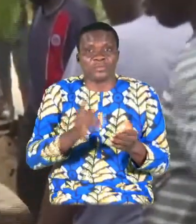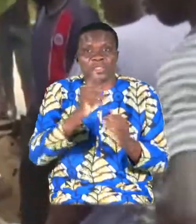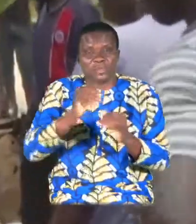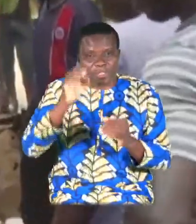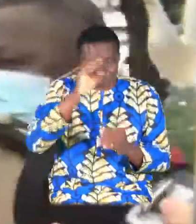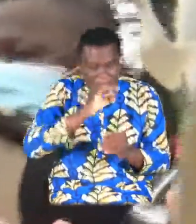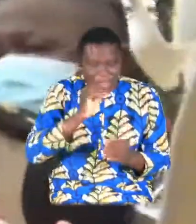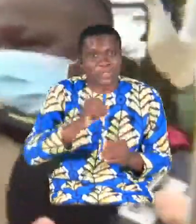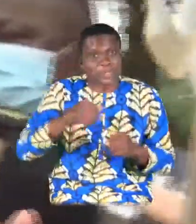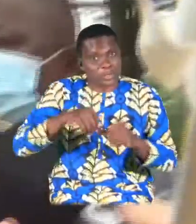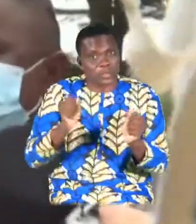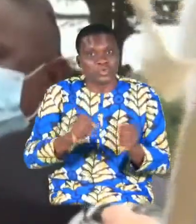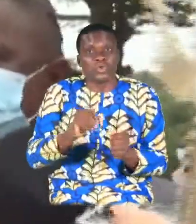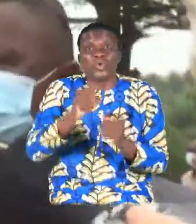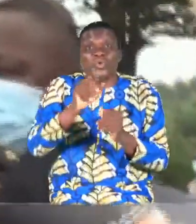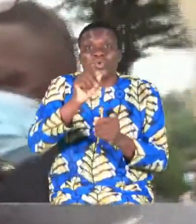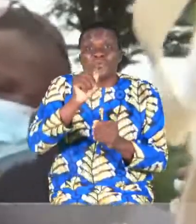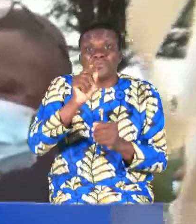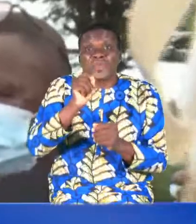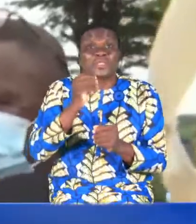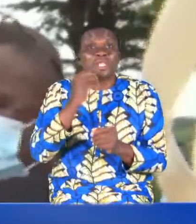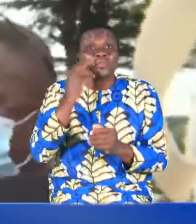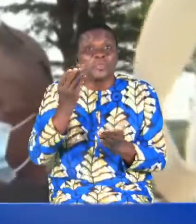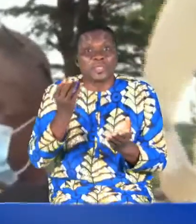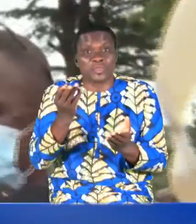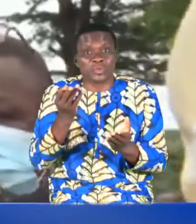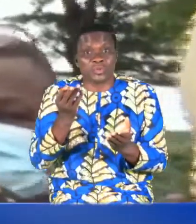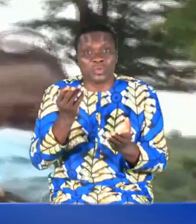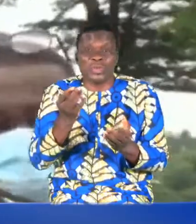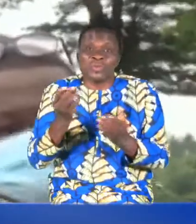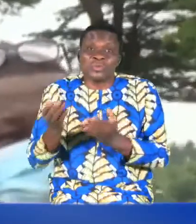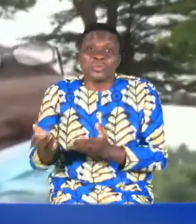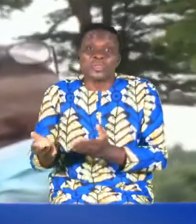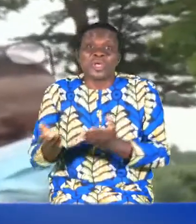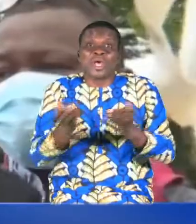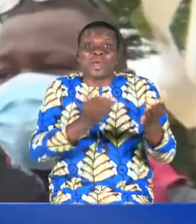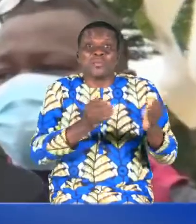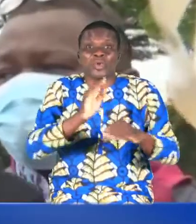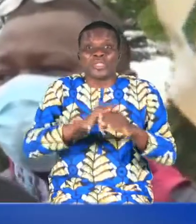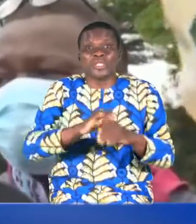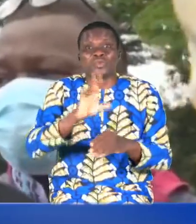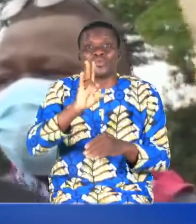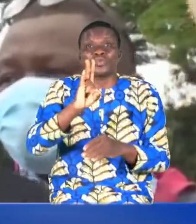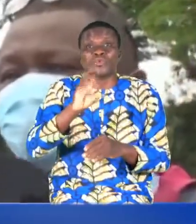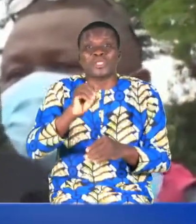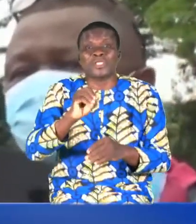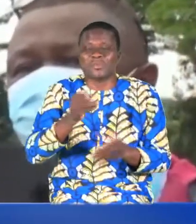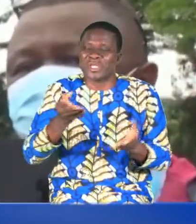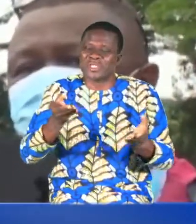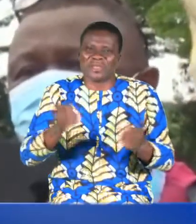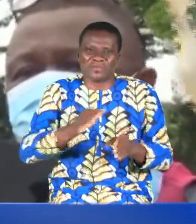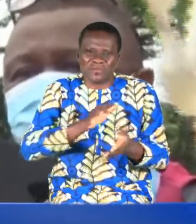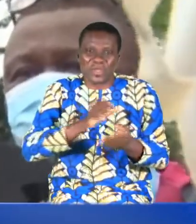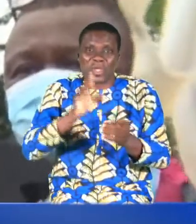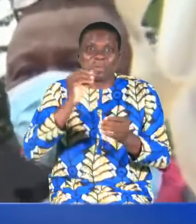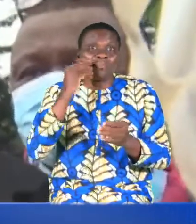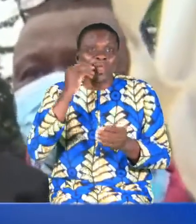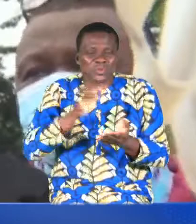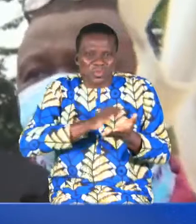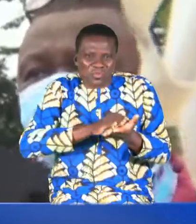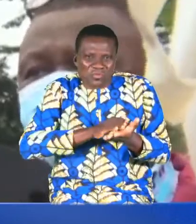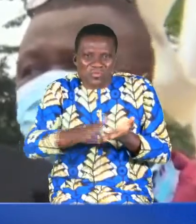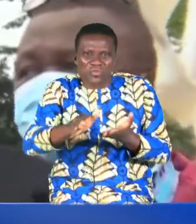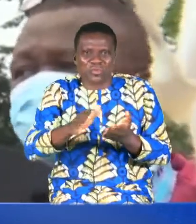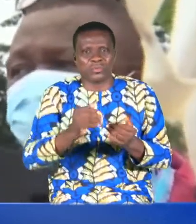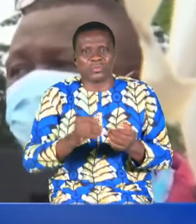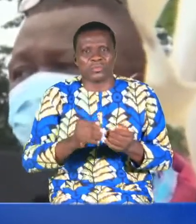recherches continuent. Une vingtaine de maisons emportées sur 70 mètres. C'est une zone non constructible. Et c'est une zone qui a été